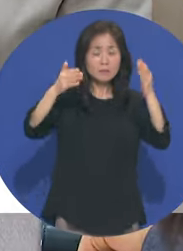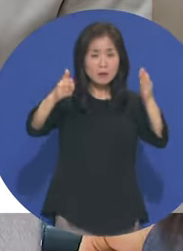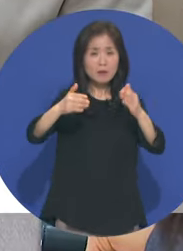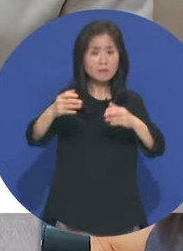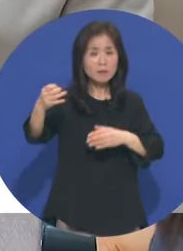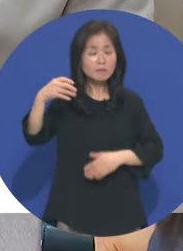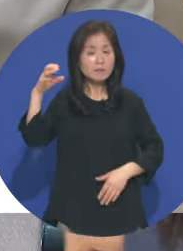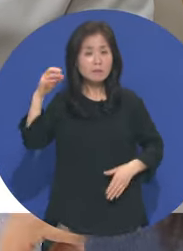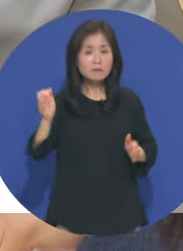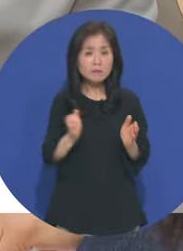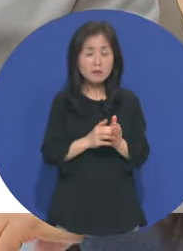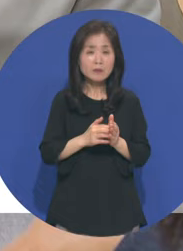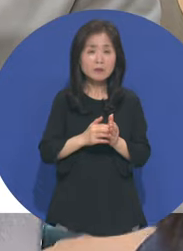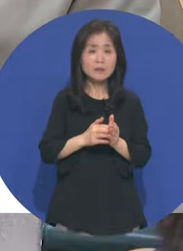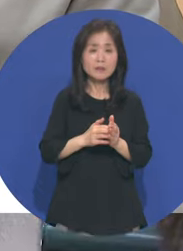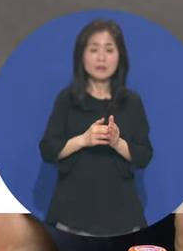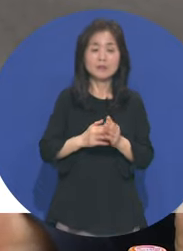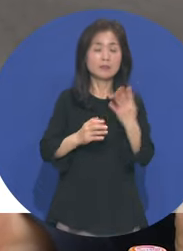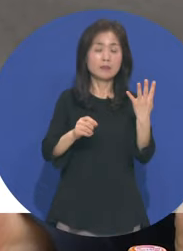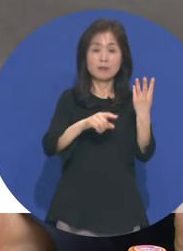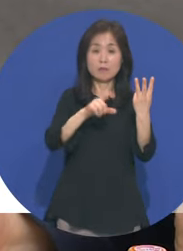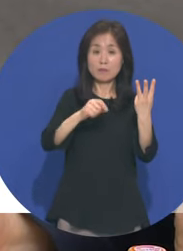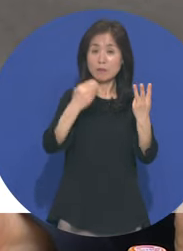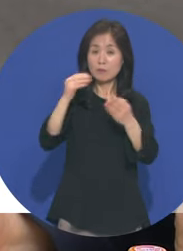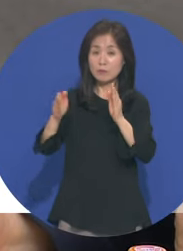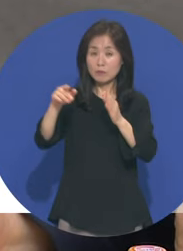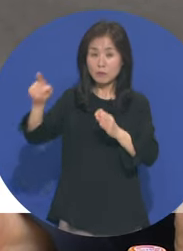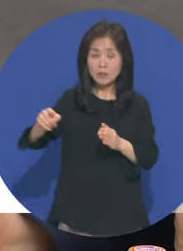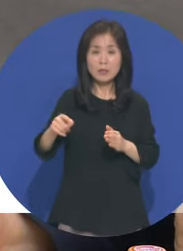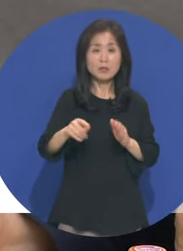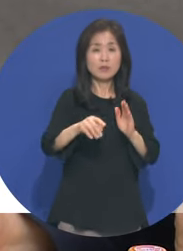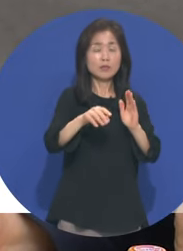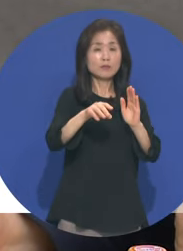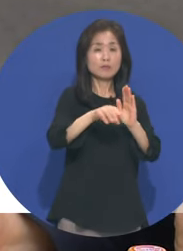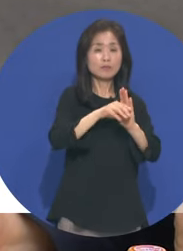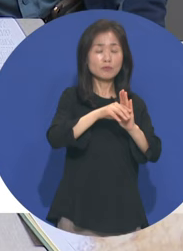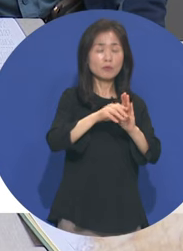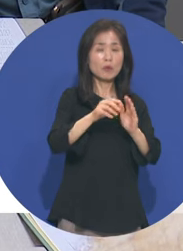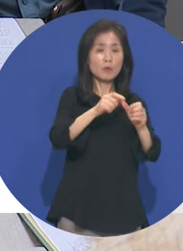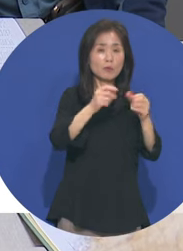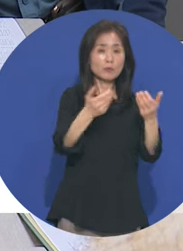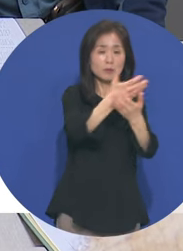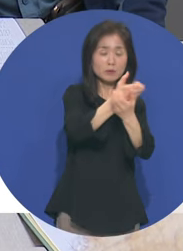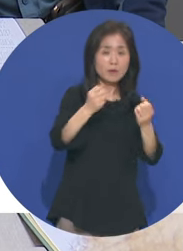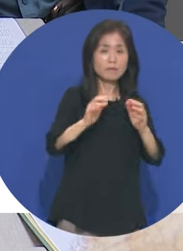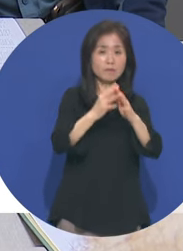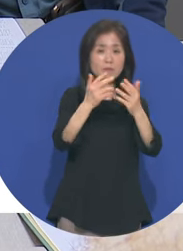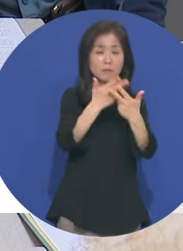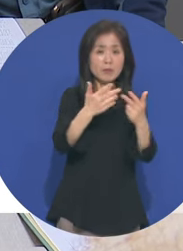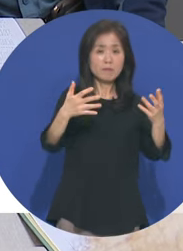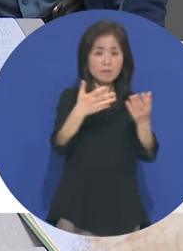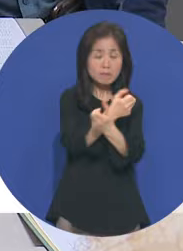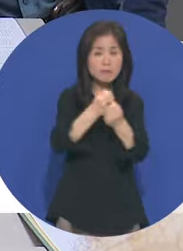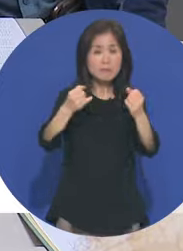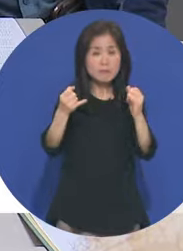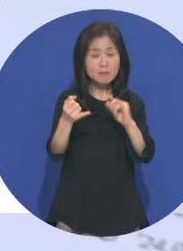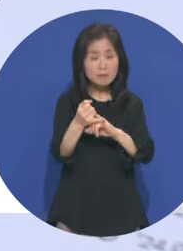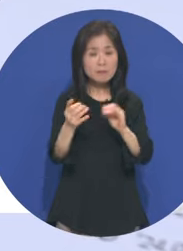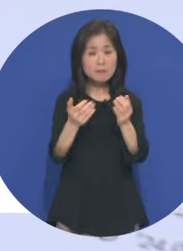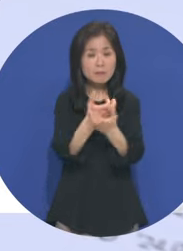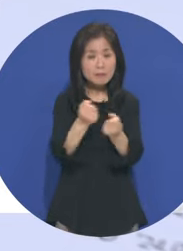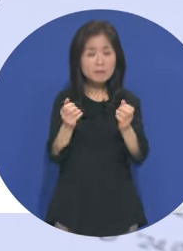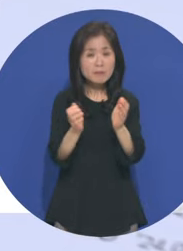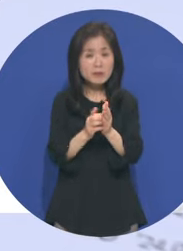목소리를 들었습니다 이번 간담회는 지난달 경기도가 중부지방 고용노동청 건설협회 등과 맺은 건설공사 임금 채불 없는